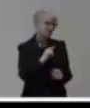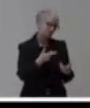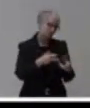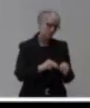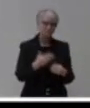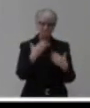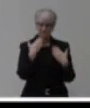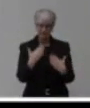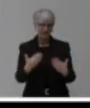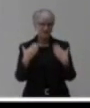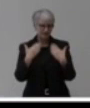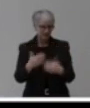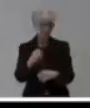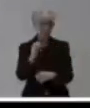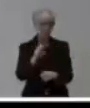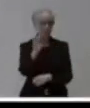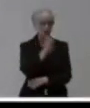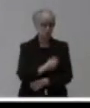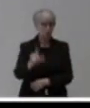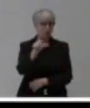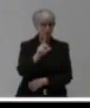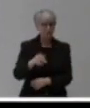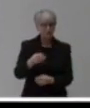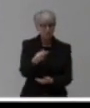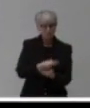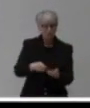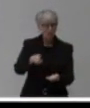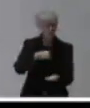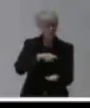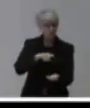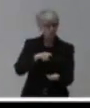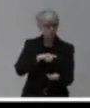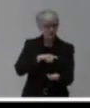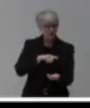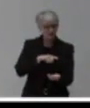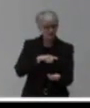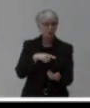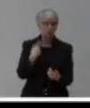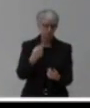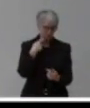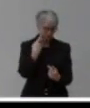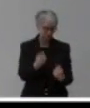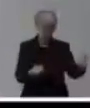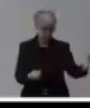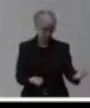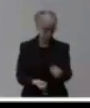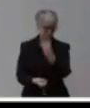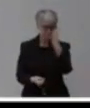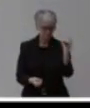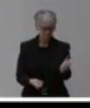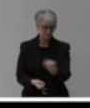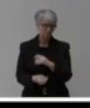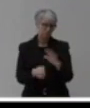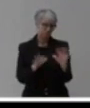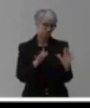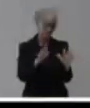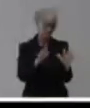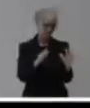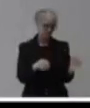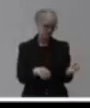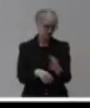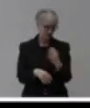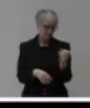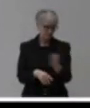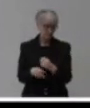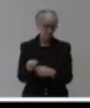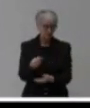ringraziare da un lato la Regione Lombardia perché il progetto che stiamo realizzando e che dopo vi illustrerò con una dozzina di diapositive, è un